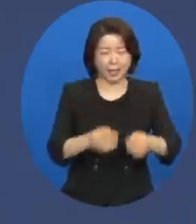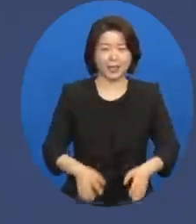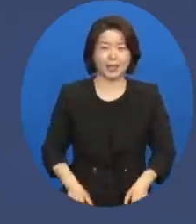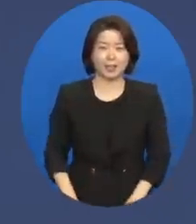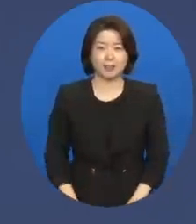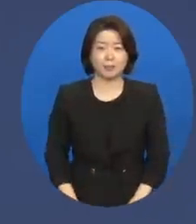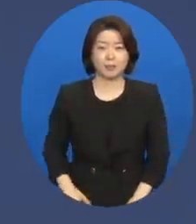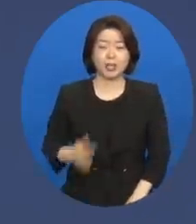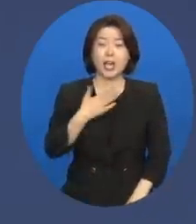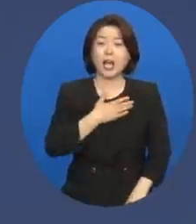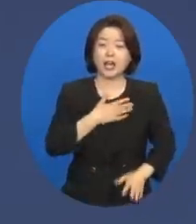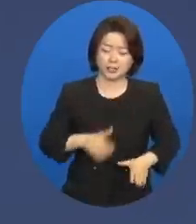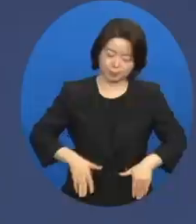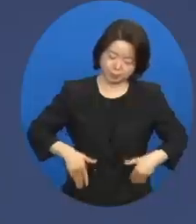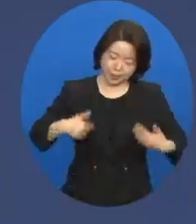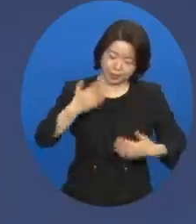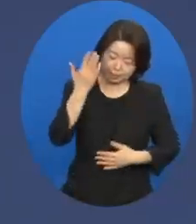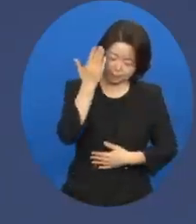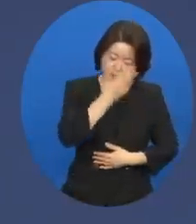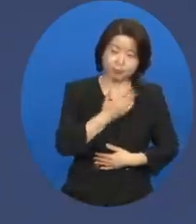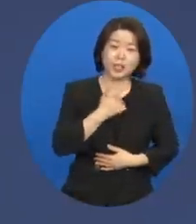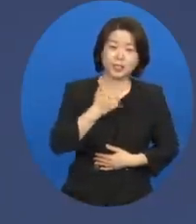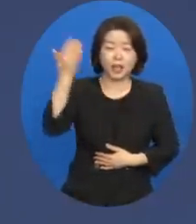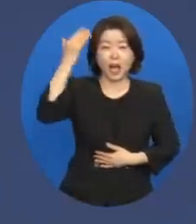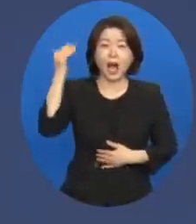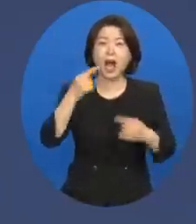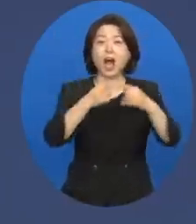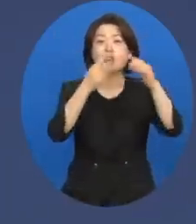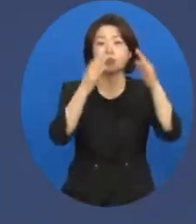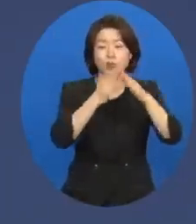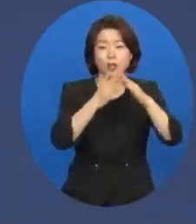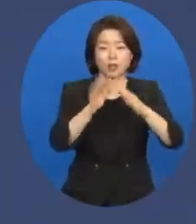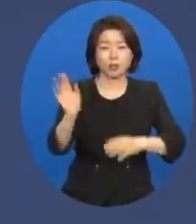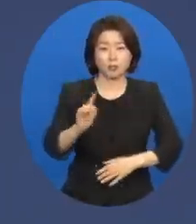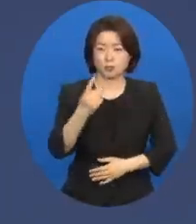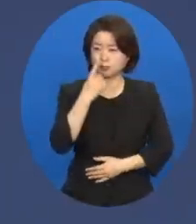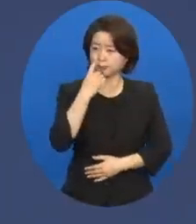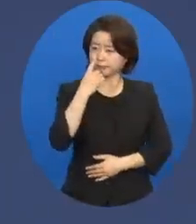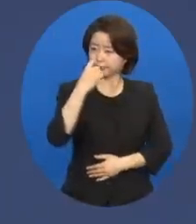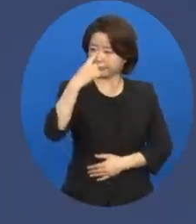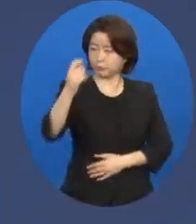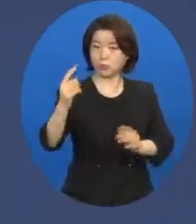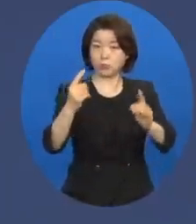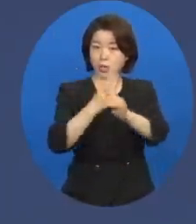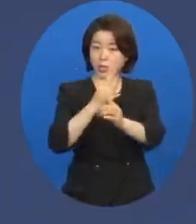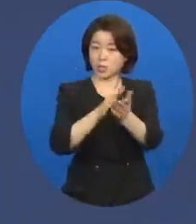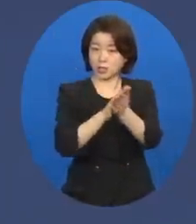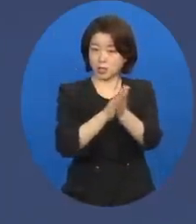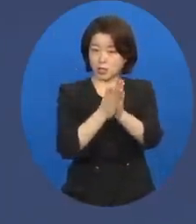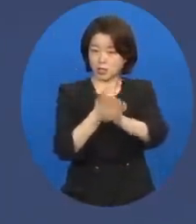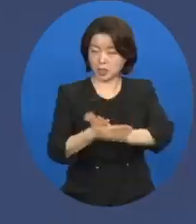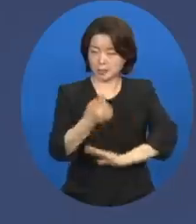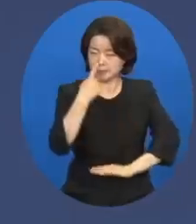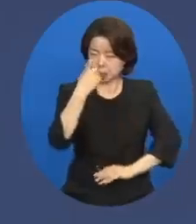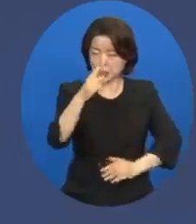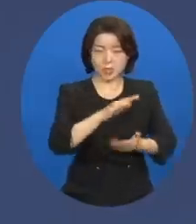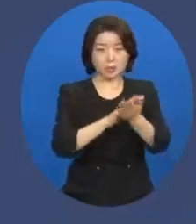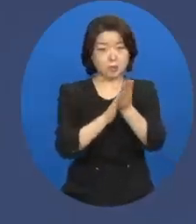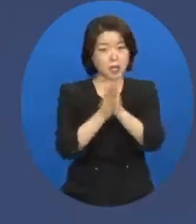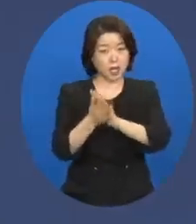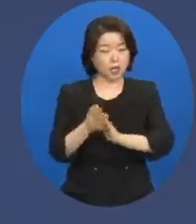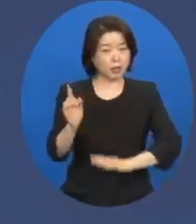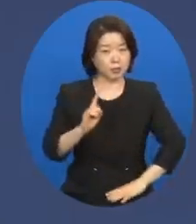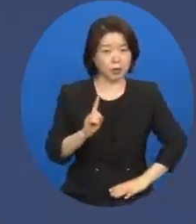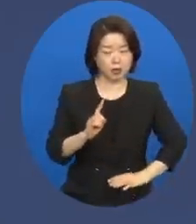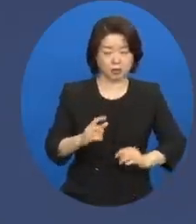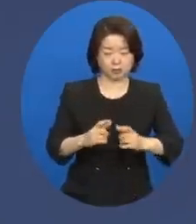가슴 따뜻하고 순수했던 한국교회가 점점 세련되지기를 시작하고 멋있게